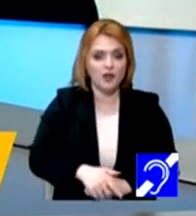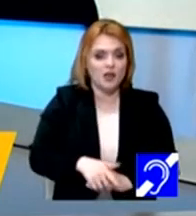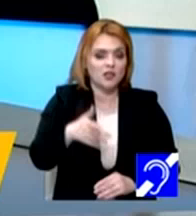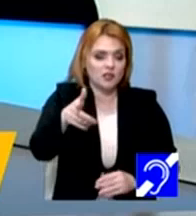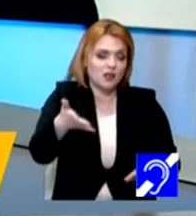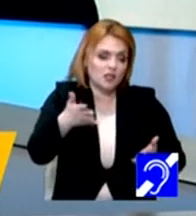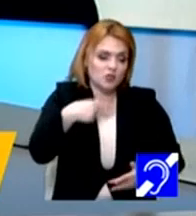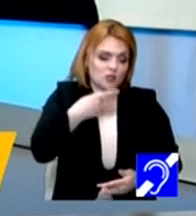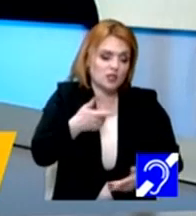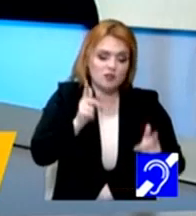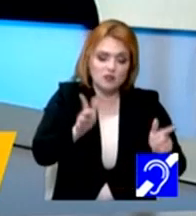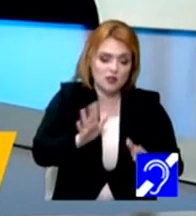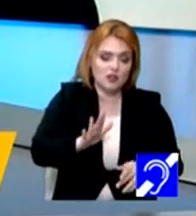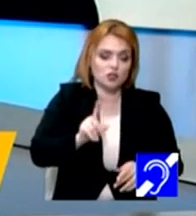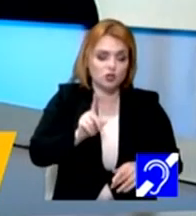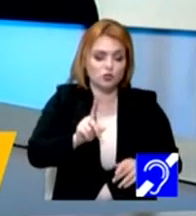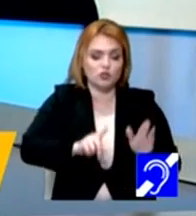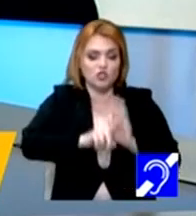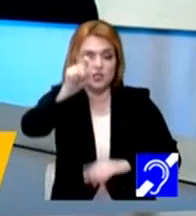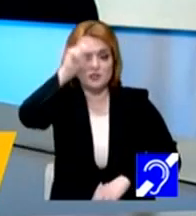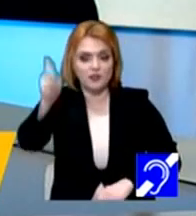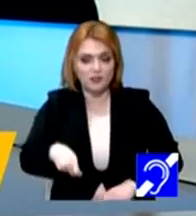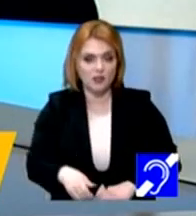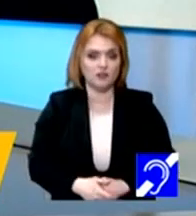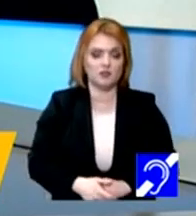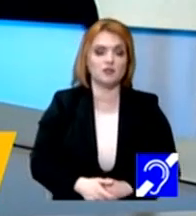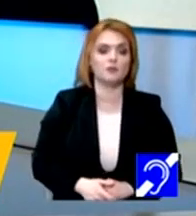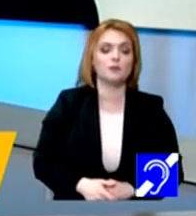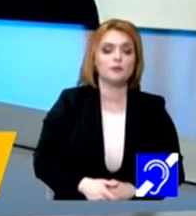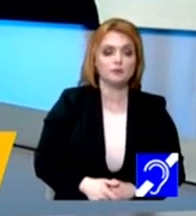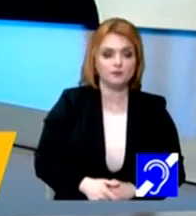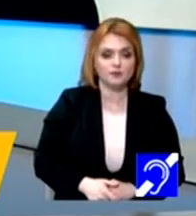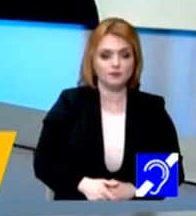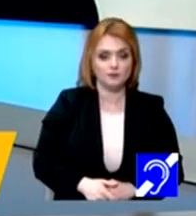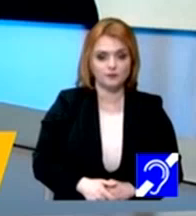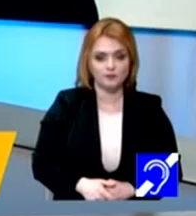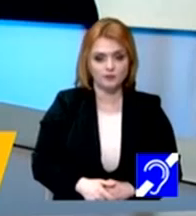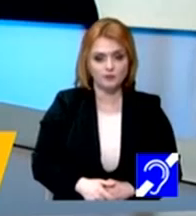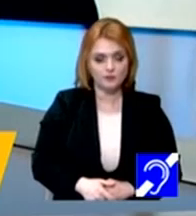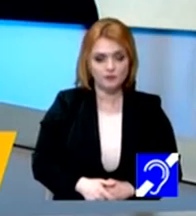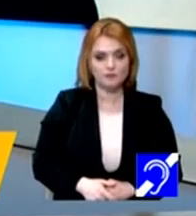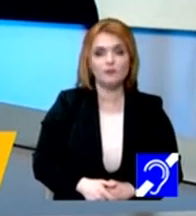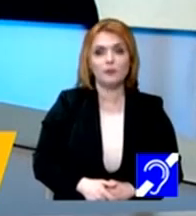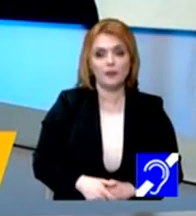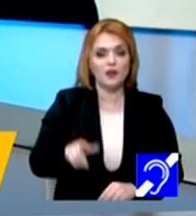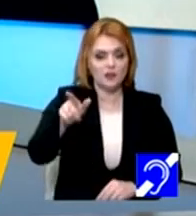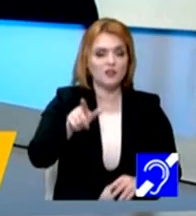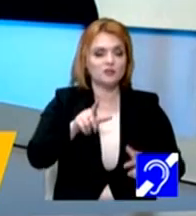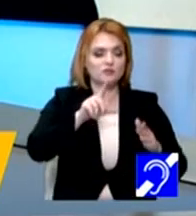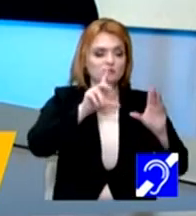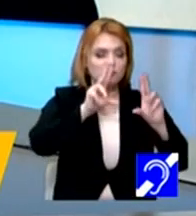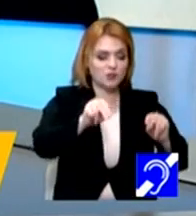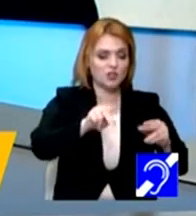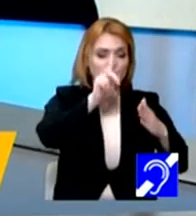agresiunea rusă asupra cetățenilor ucraineni. Popescu precizează că nu sunt îngrijorări de escaladarea situației în zona noastră,